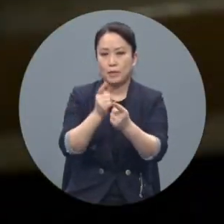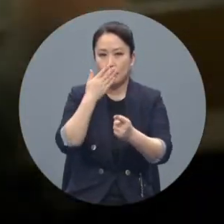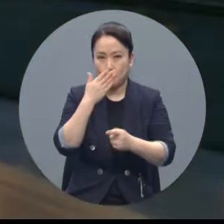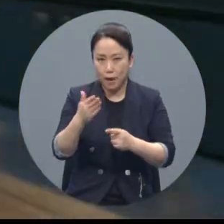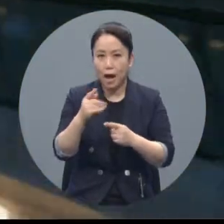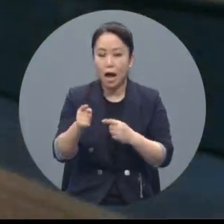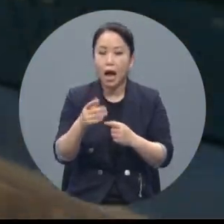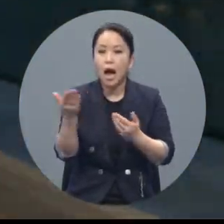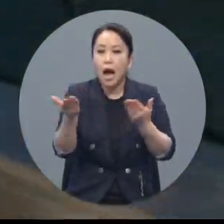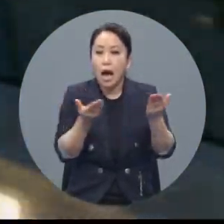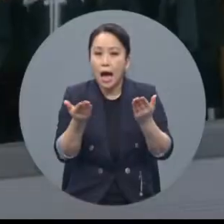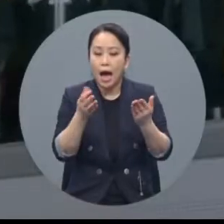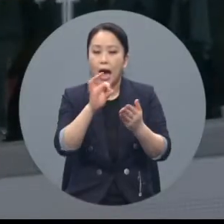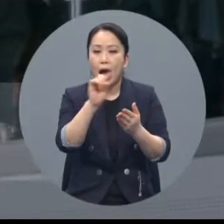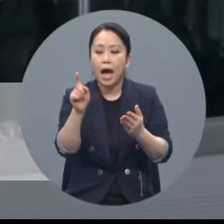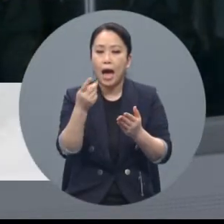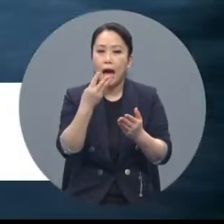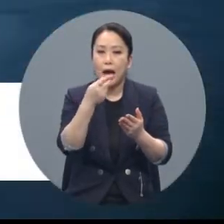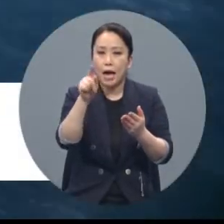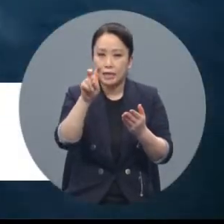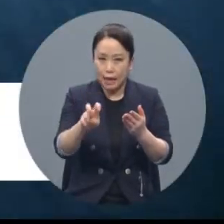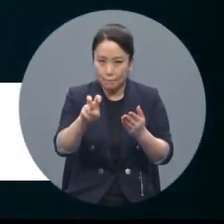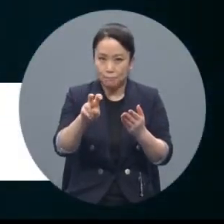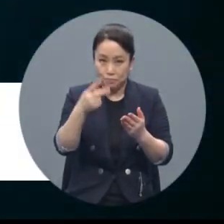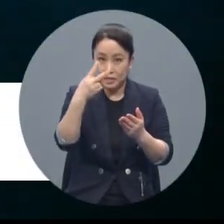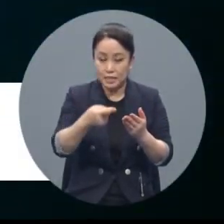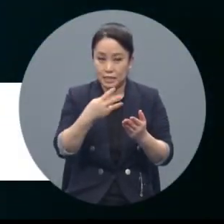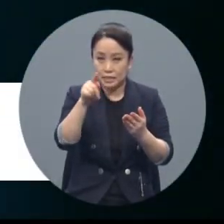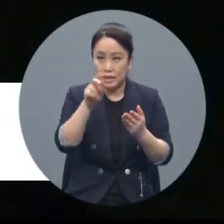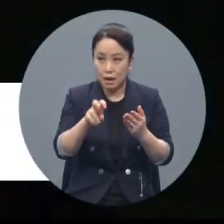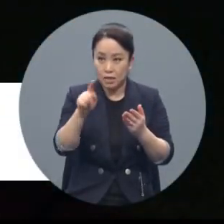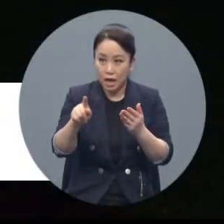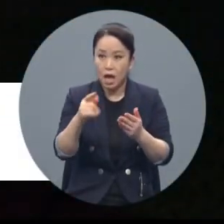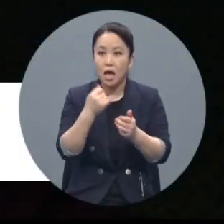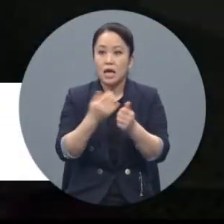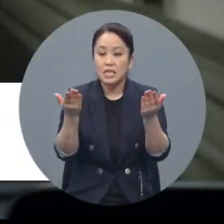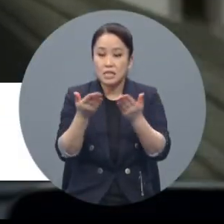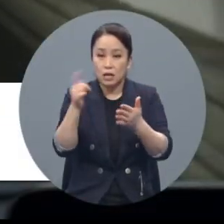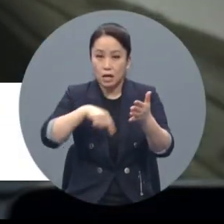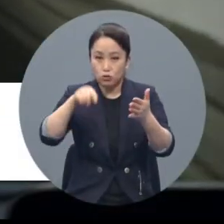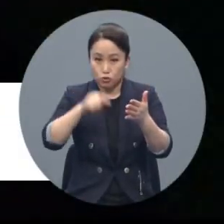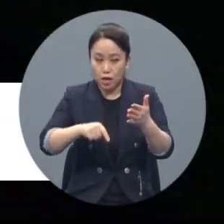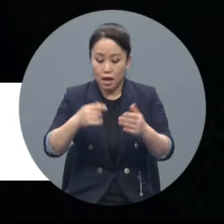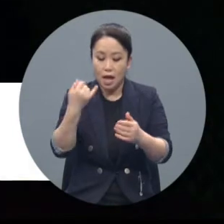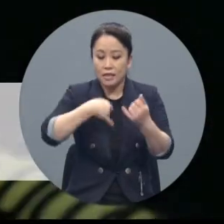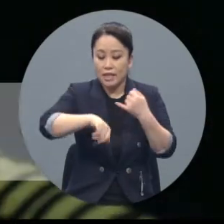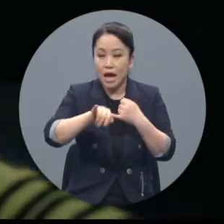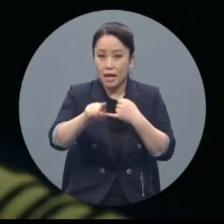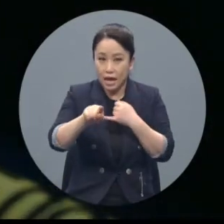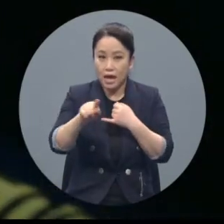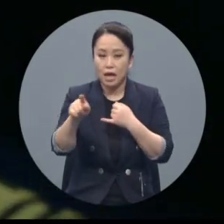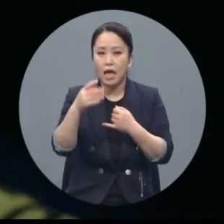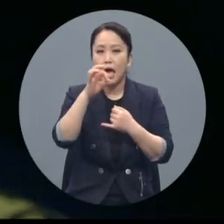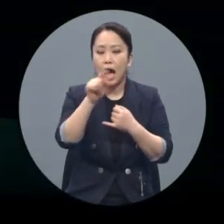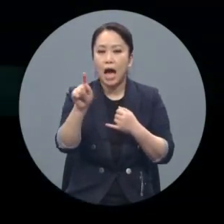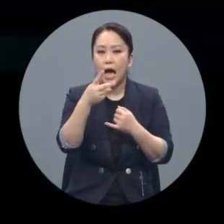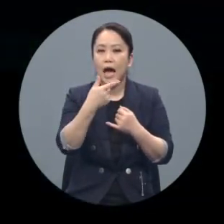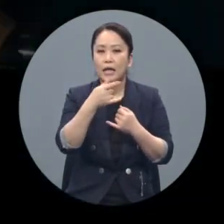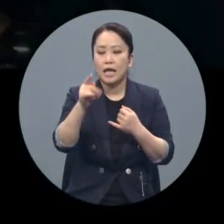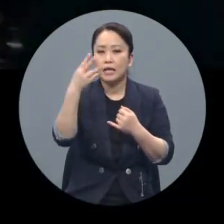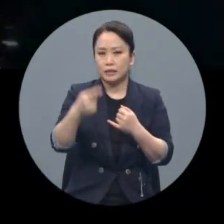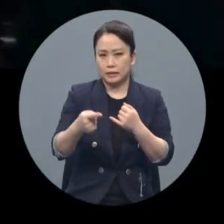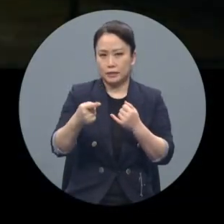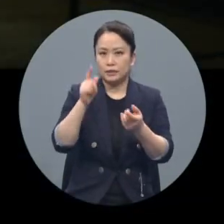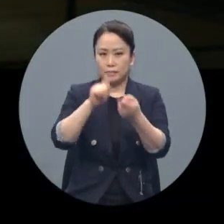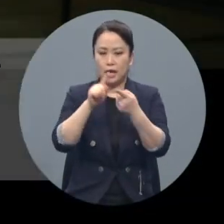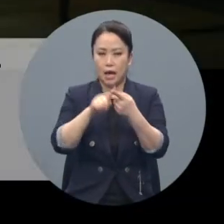아담 드라이버가 주연을 맡았는데 극중 그의 딸 아네트 출생 후 벌어진 이야기를 담은 록 오페라 영화입니다.